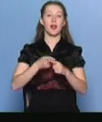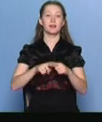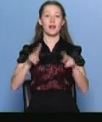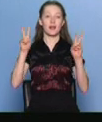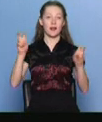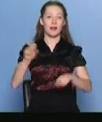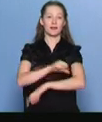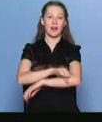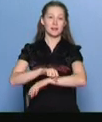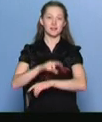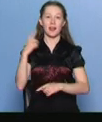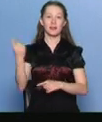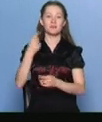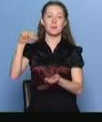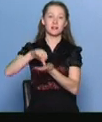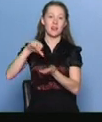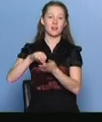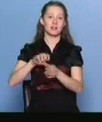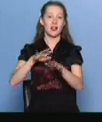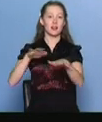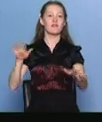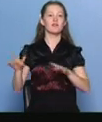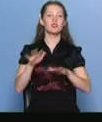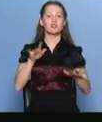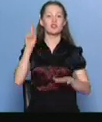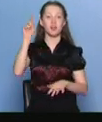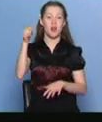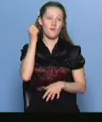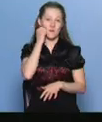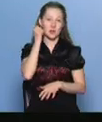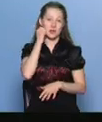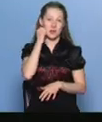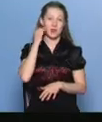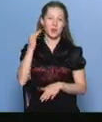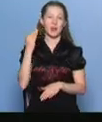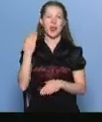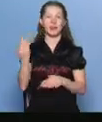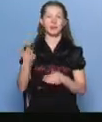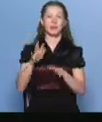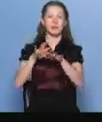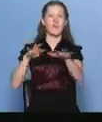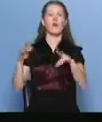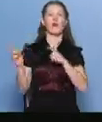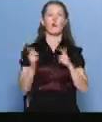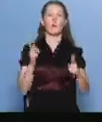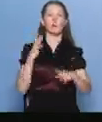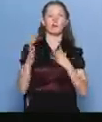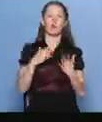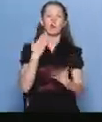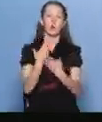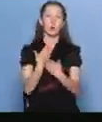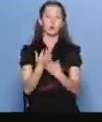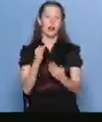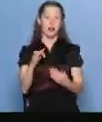единственными представителями Удмуртии на параде кадетского движения на Поклонной горе в Москве. Безупречные навыки строевой подготовки подростки продемонстрировали и